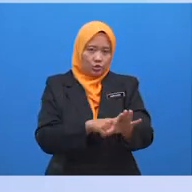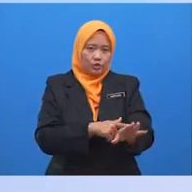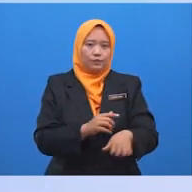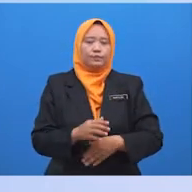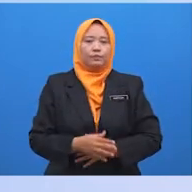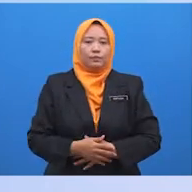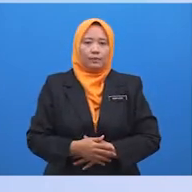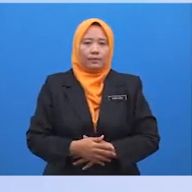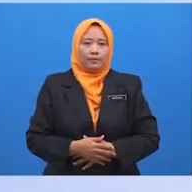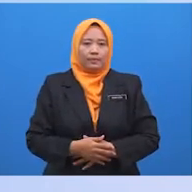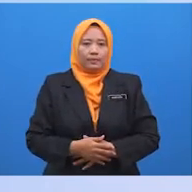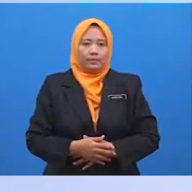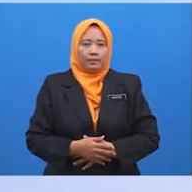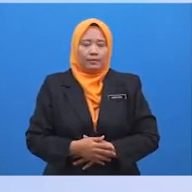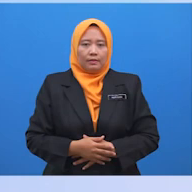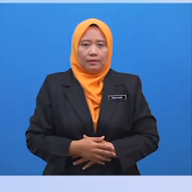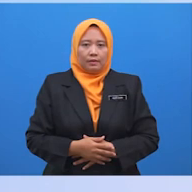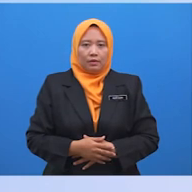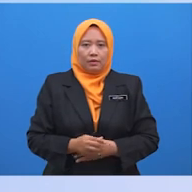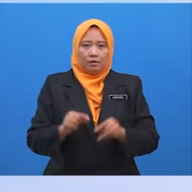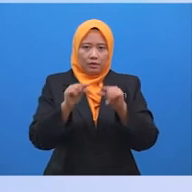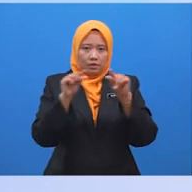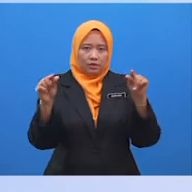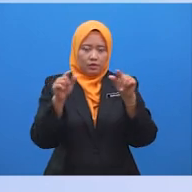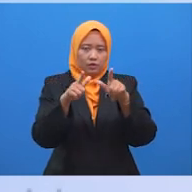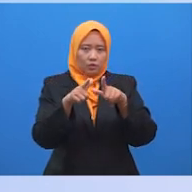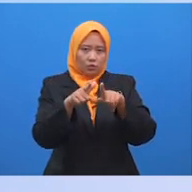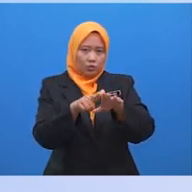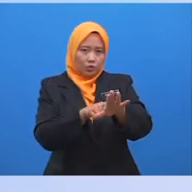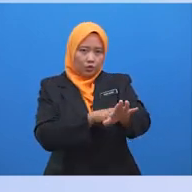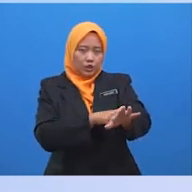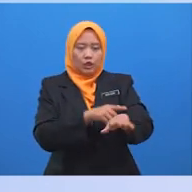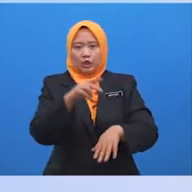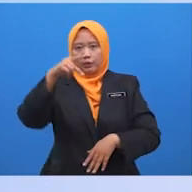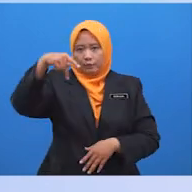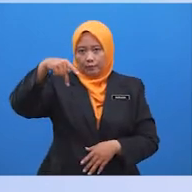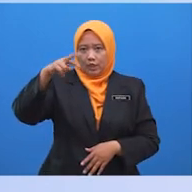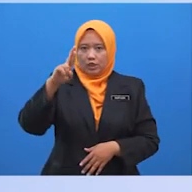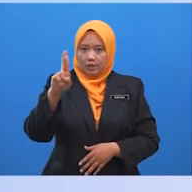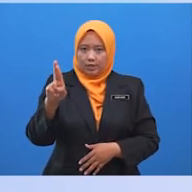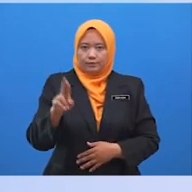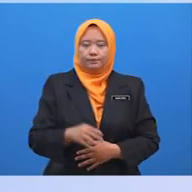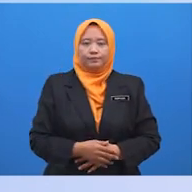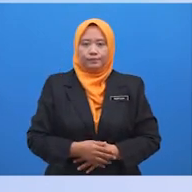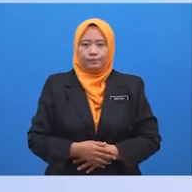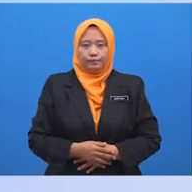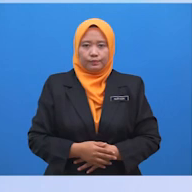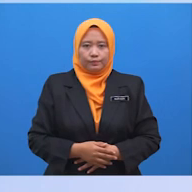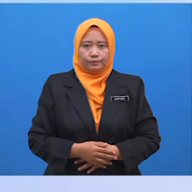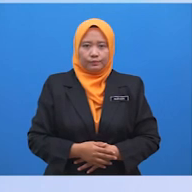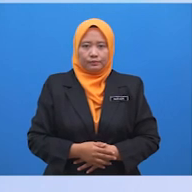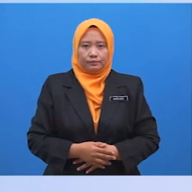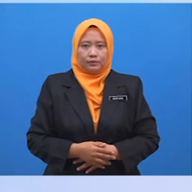Diberi garis lurus PR daripada rajah. Soalan E, nyatakan